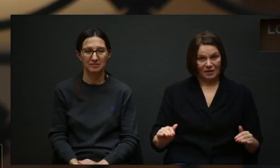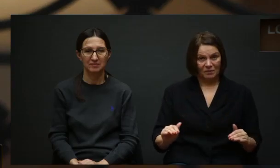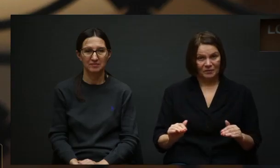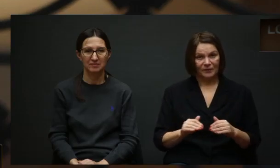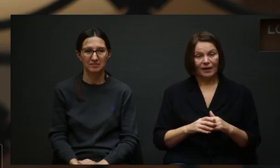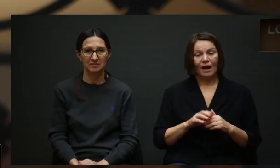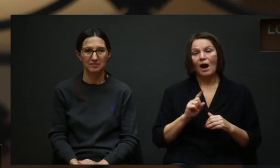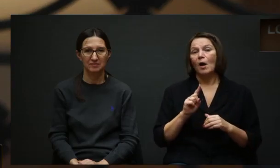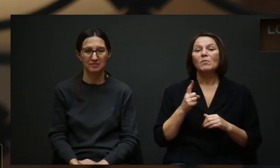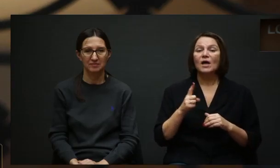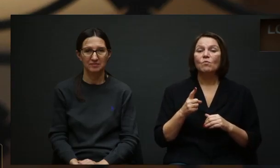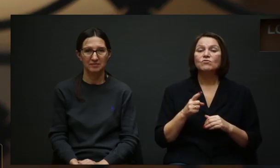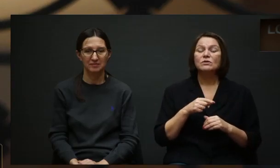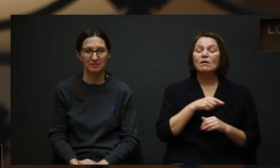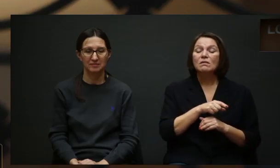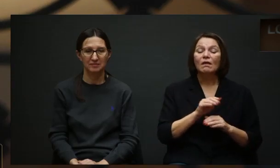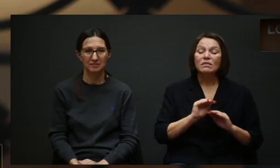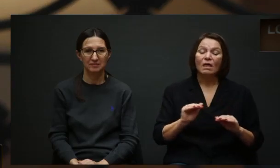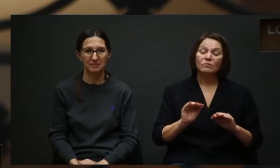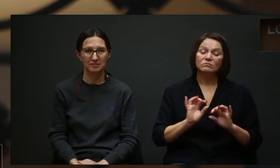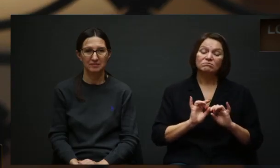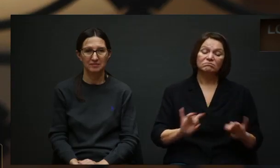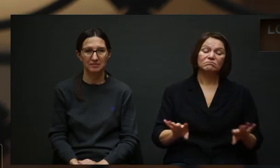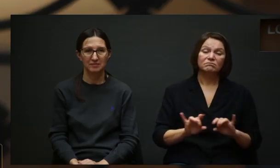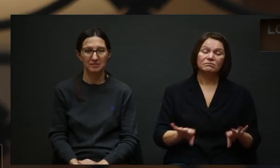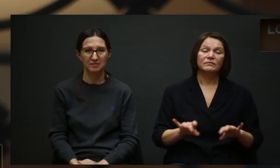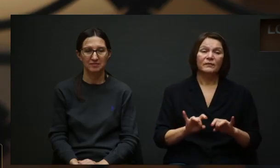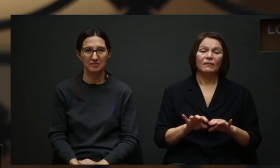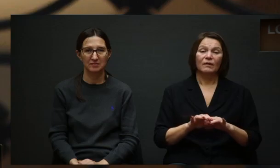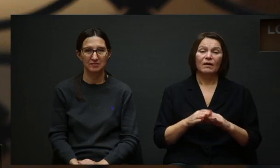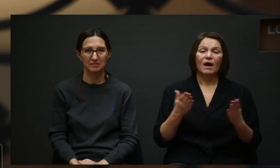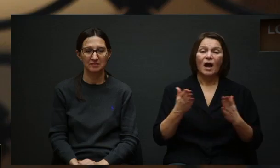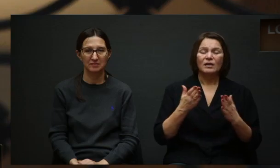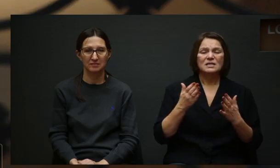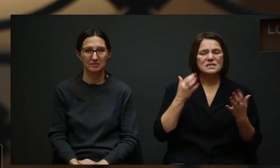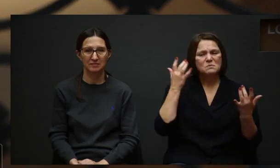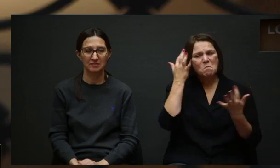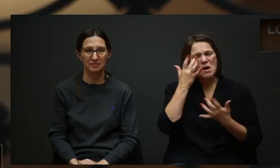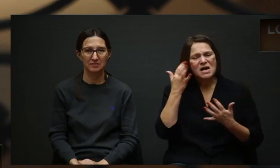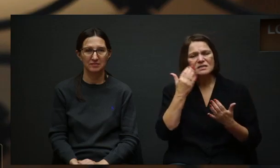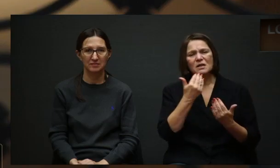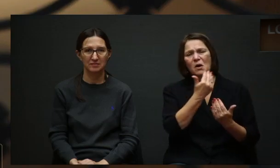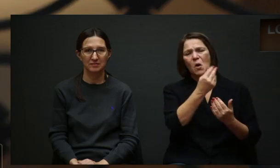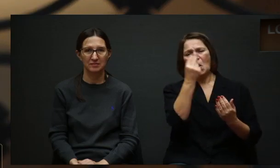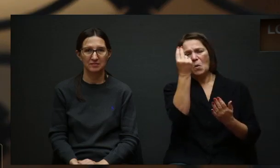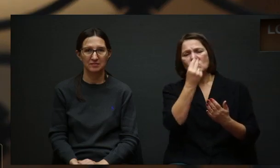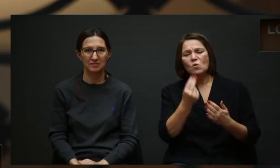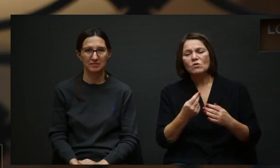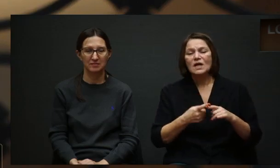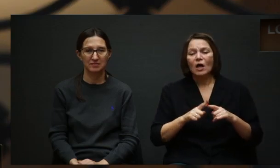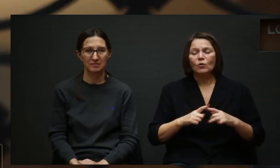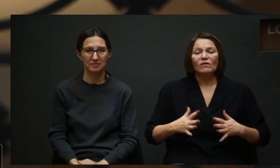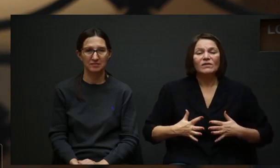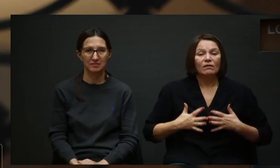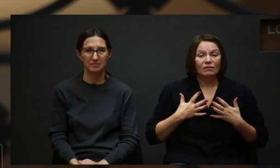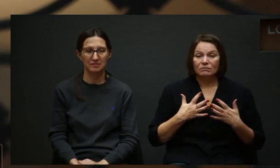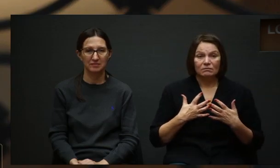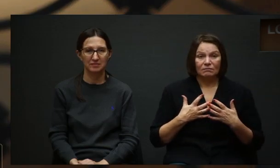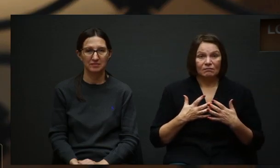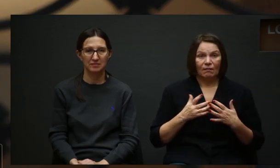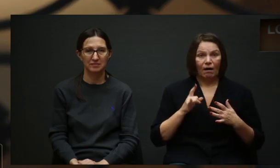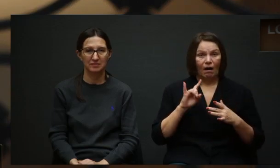что хоть ты им там как бы рассказываешь какие-то смыслы, да, художественные, которые тебя вдохновляют, он их не